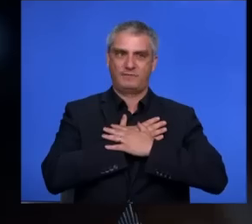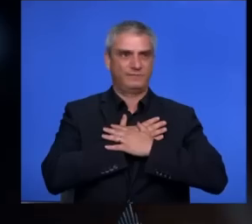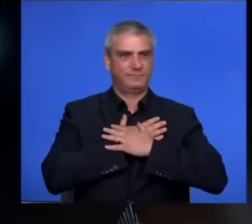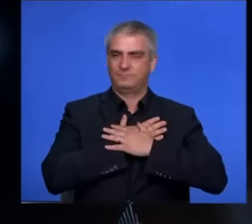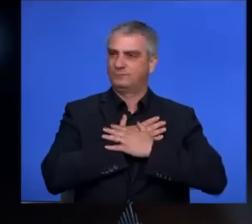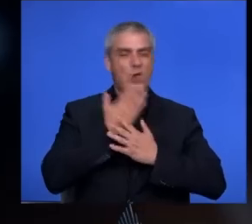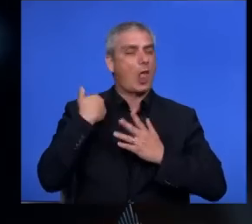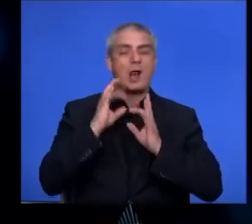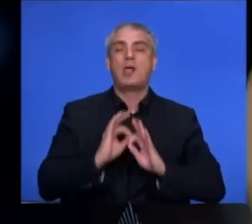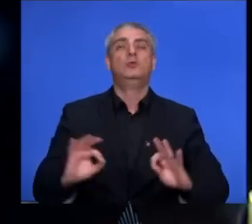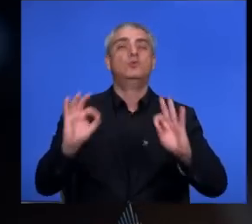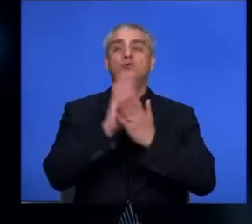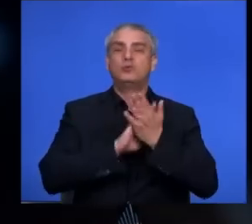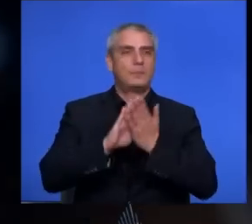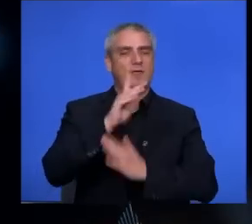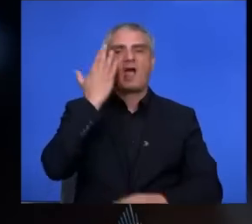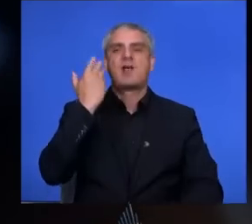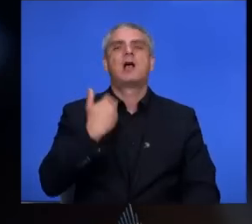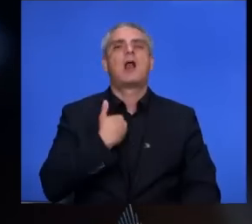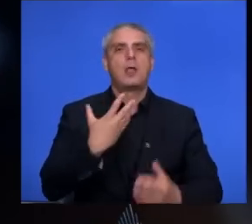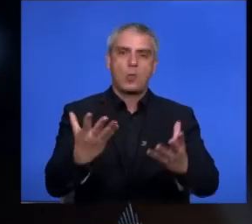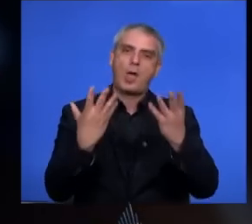היה לנו כלום, אבל היה לנו